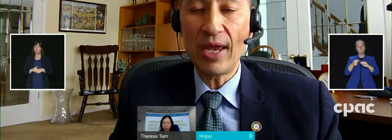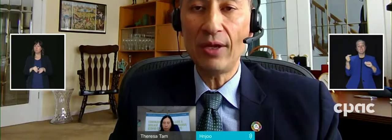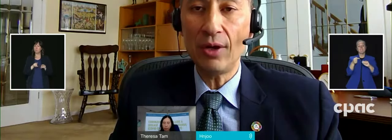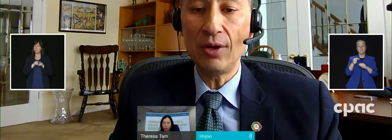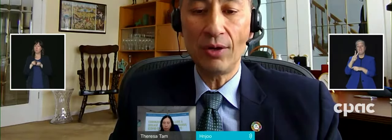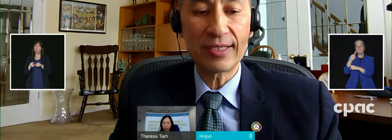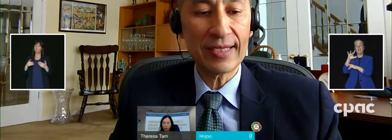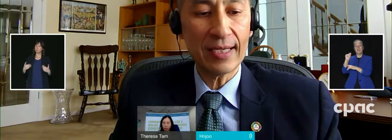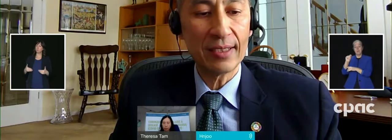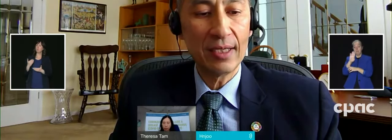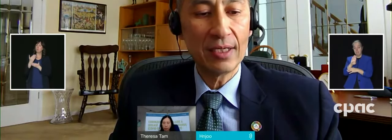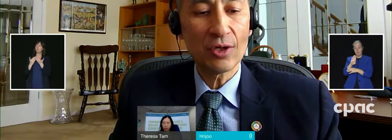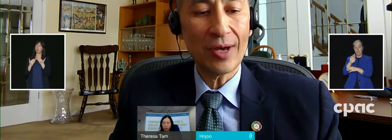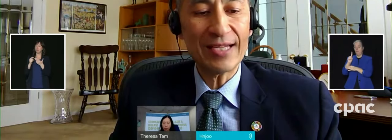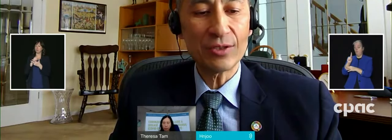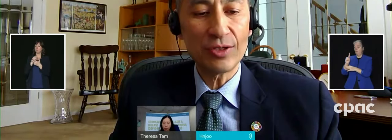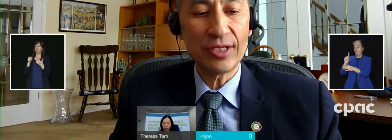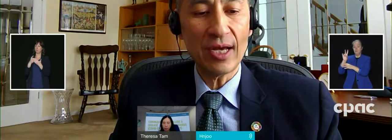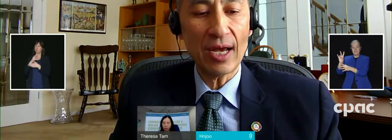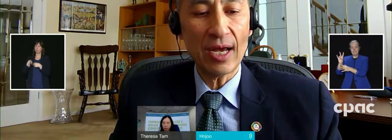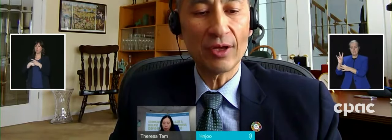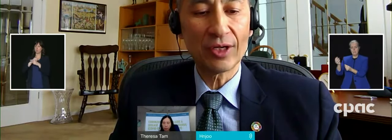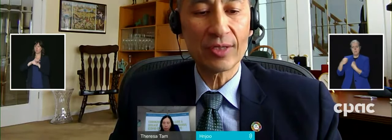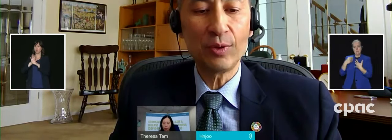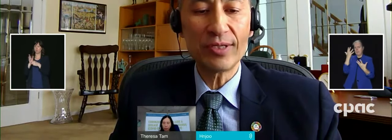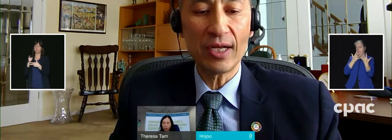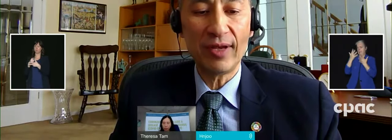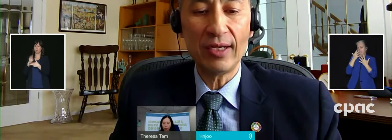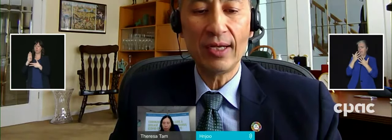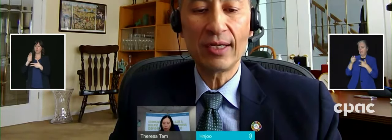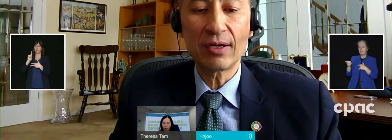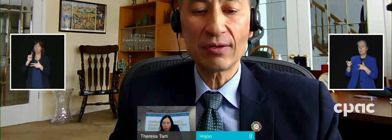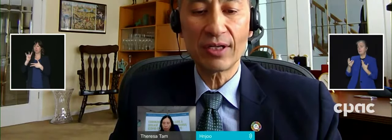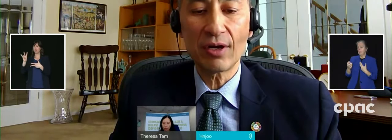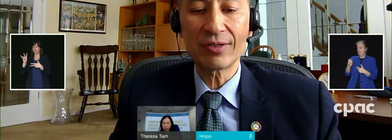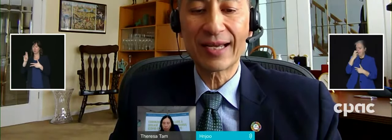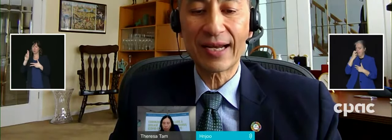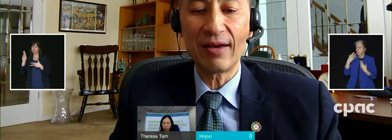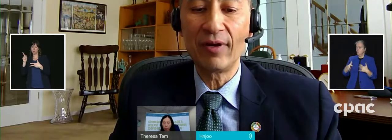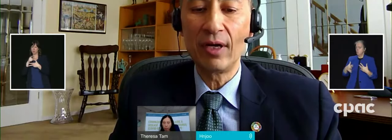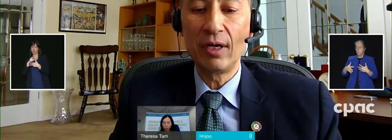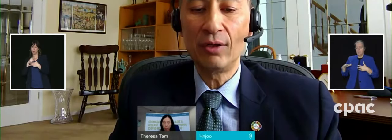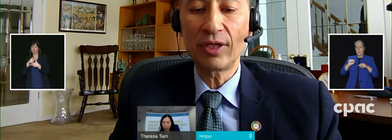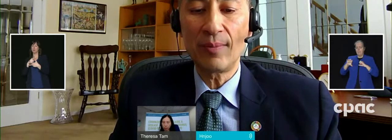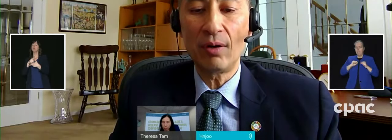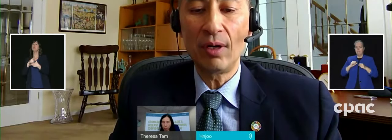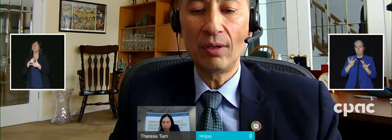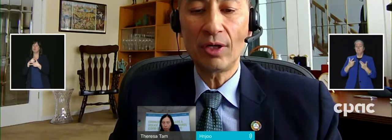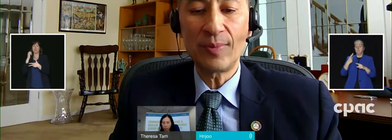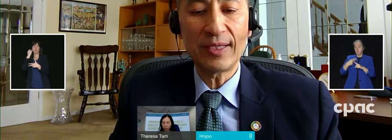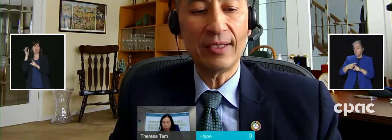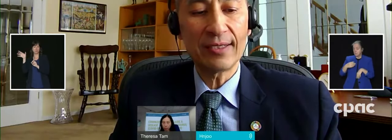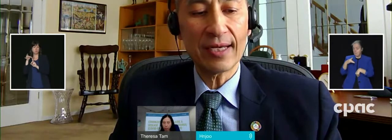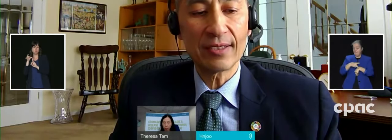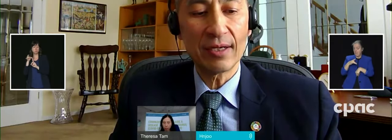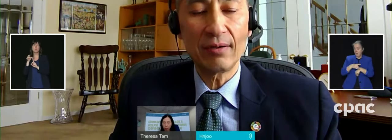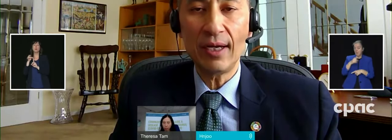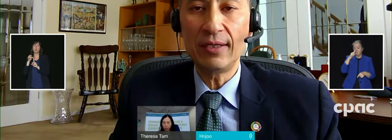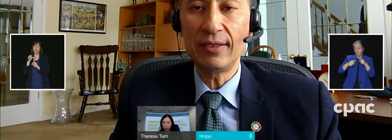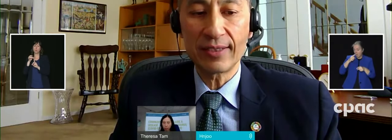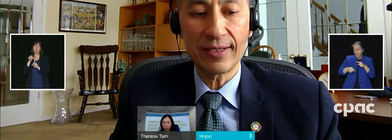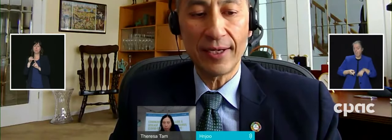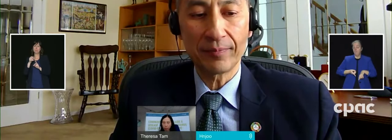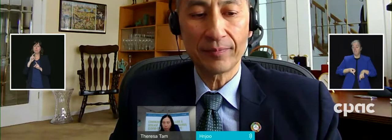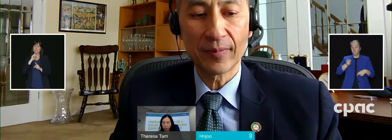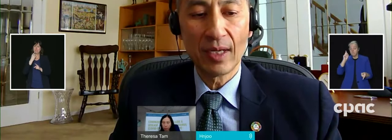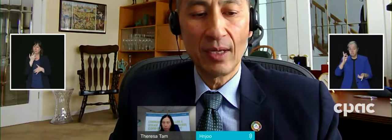variant B117, sont associés à un risque plus élevé des conséquences graves, notamment d'hospitalisation et